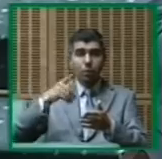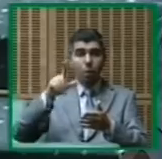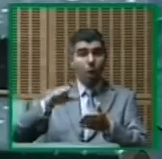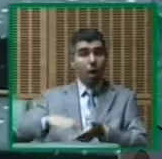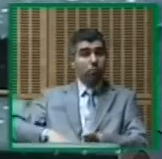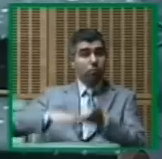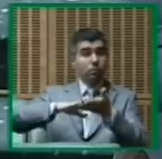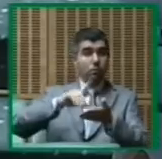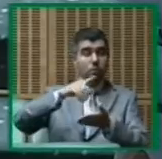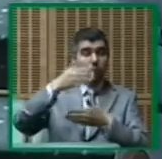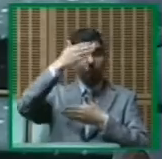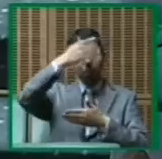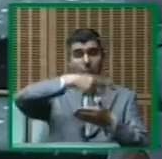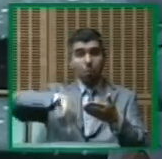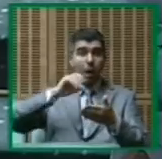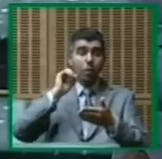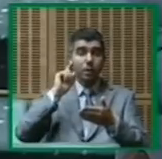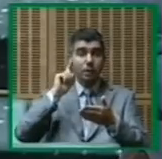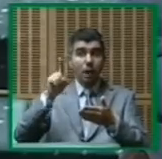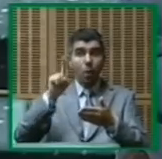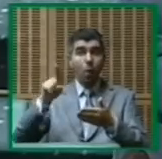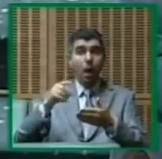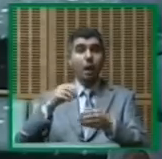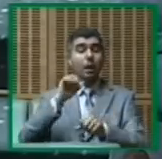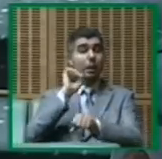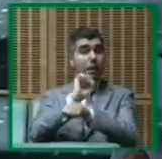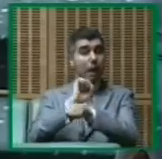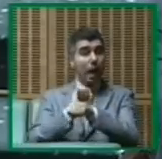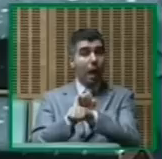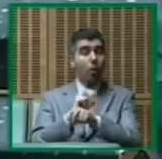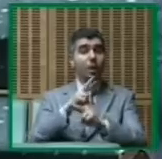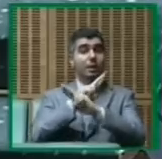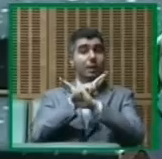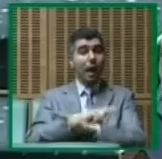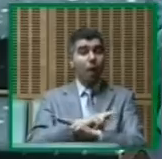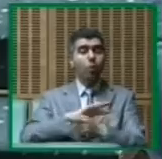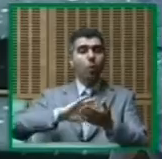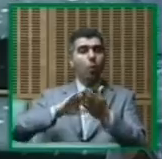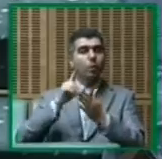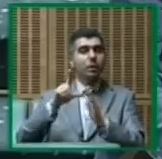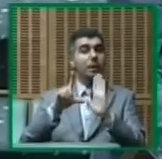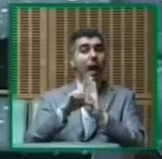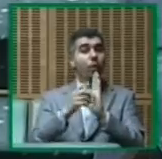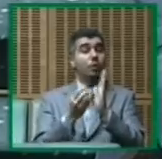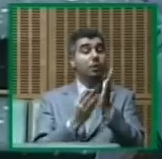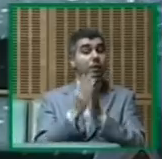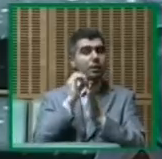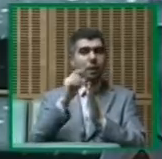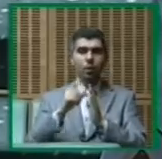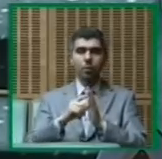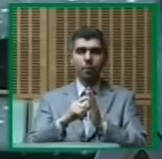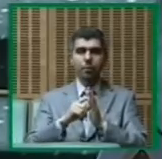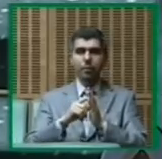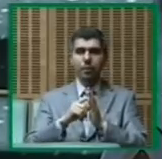وإلى من دخل قار وتغطية صحية وتقاعد إلى آخره. وتذكرون أن في هذا الوقت